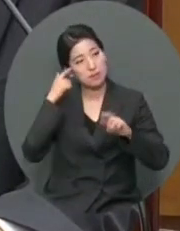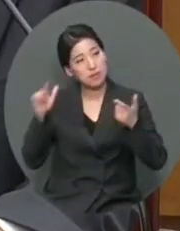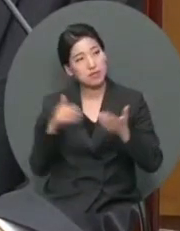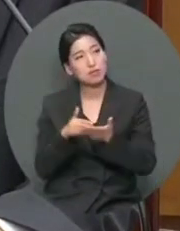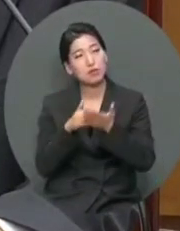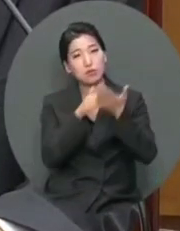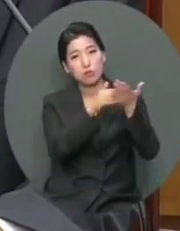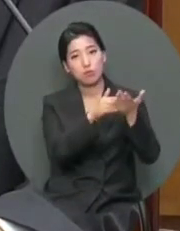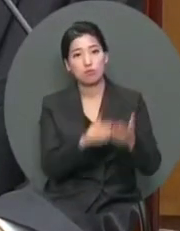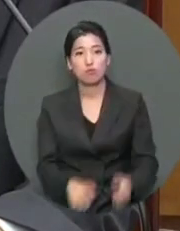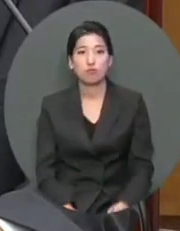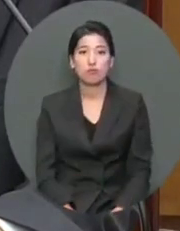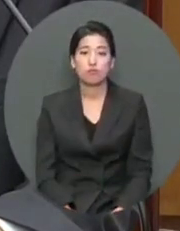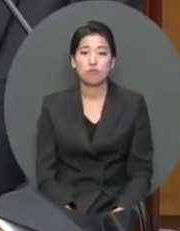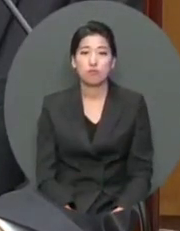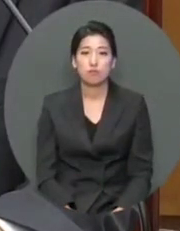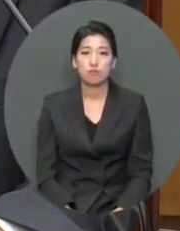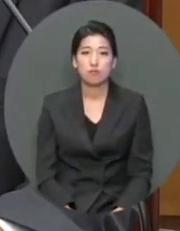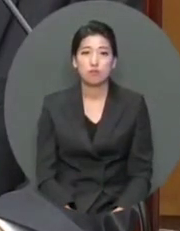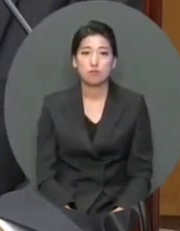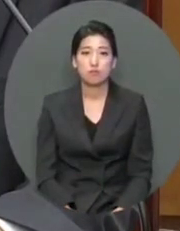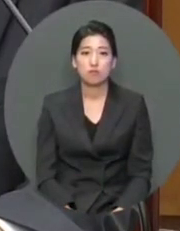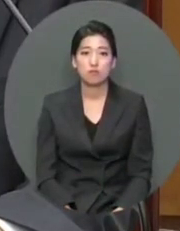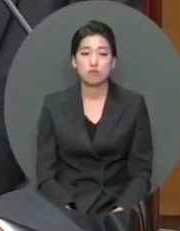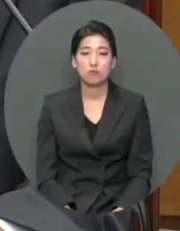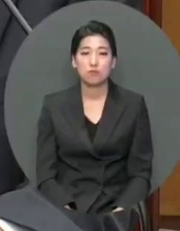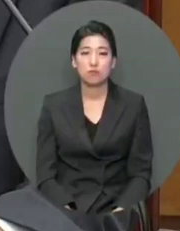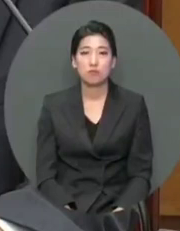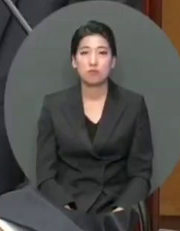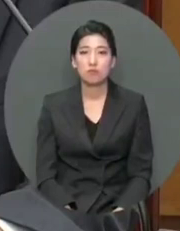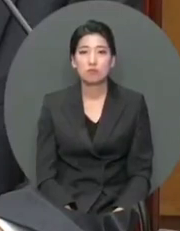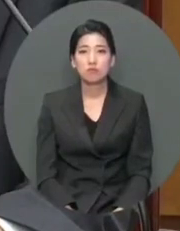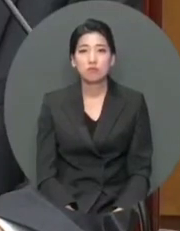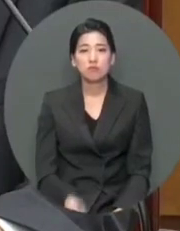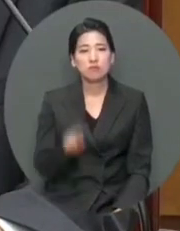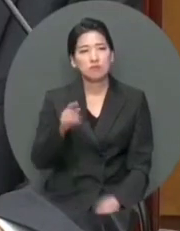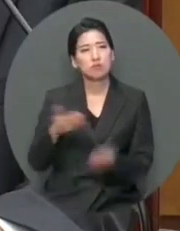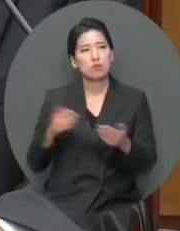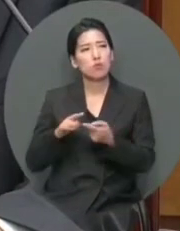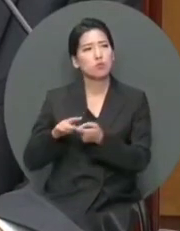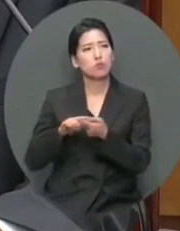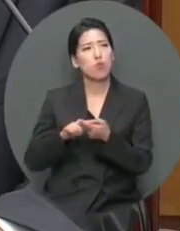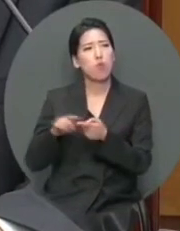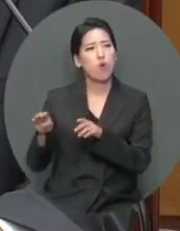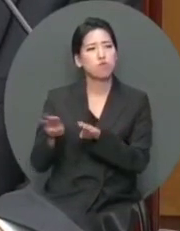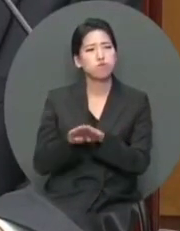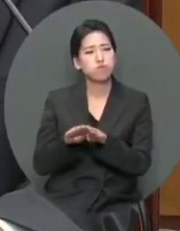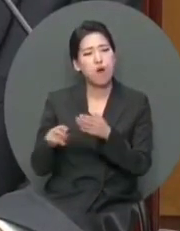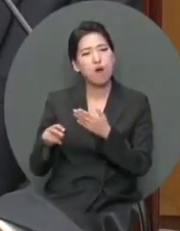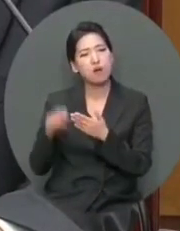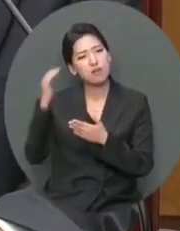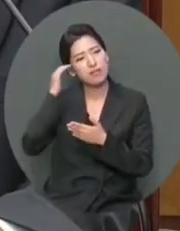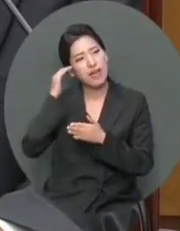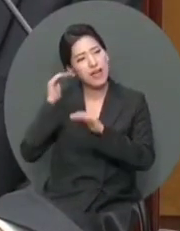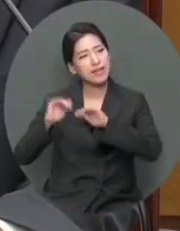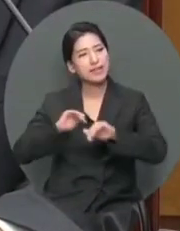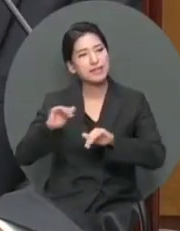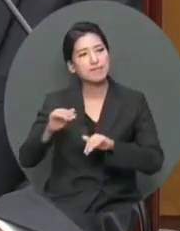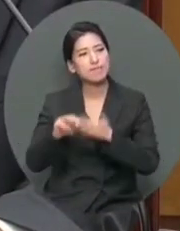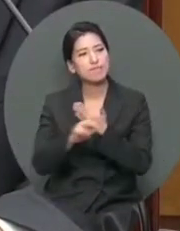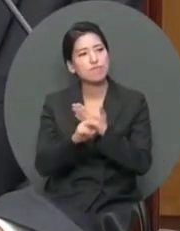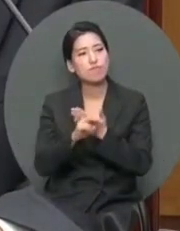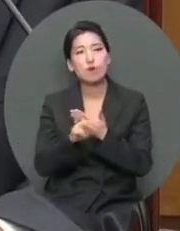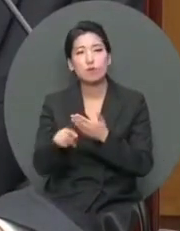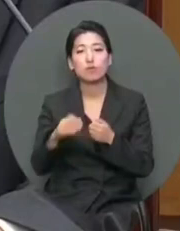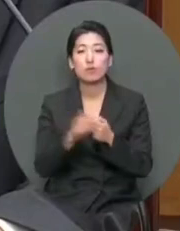상고를 했습니다. 이 부당 그 노조에 대한 부당 개입 혐의인 것으로 저는 알고